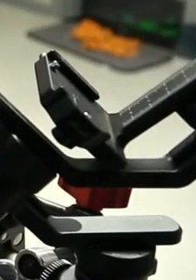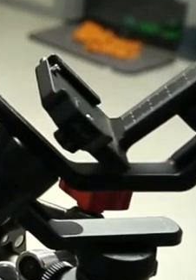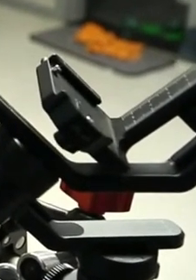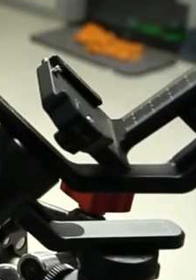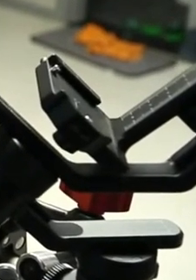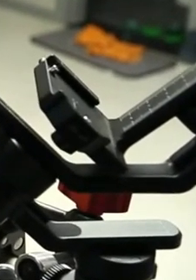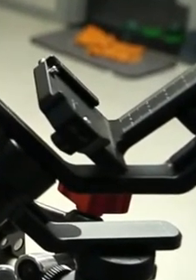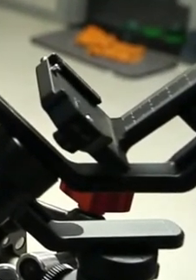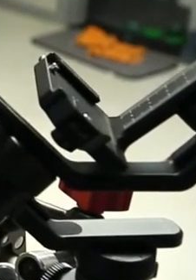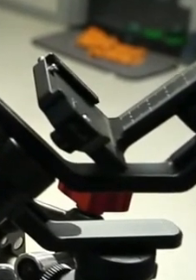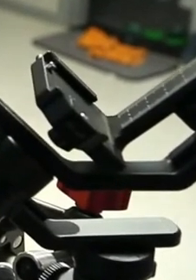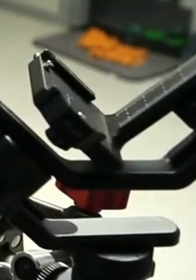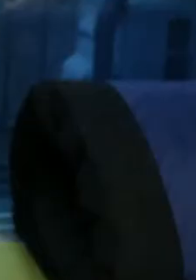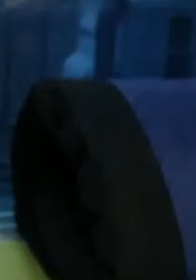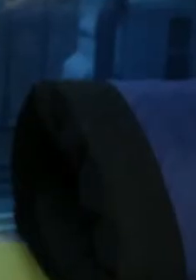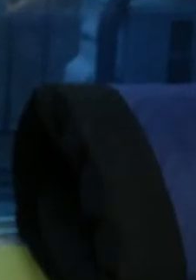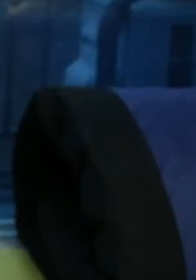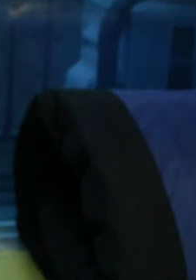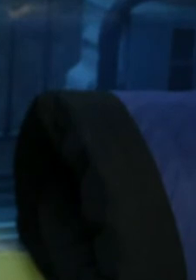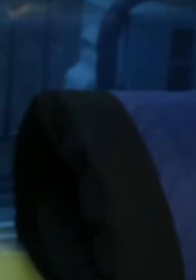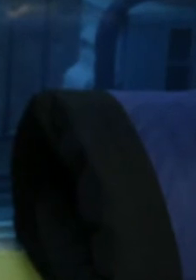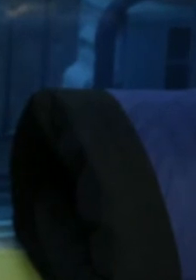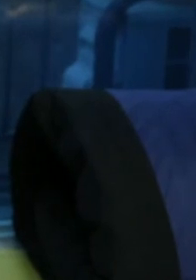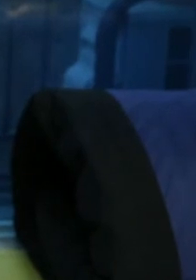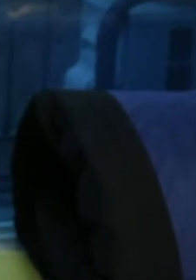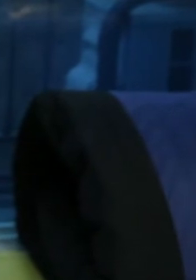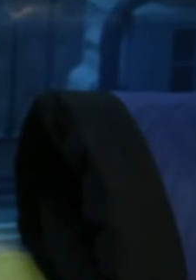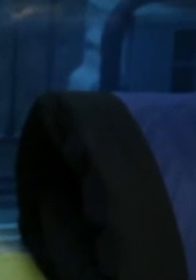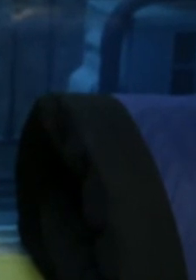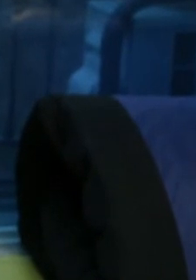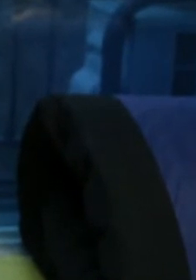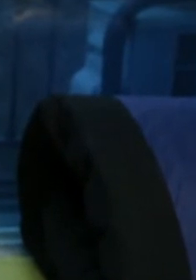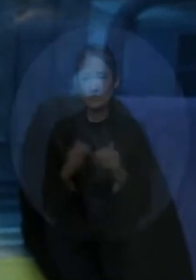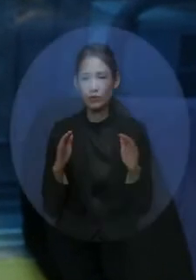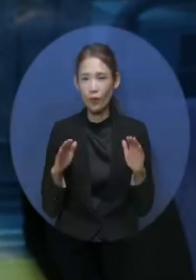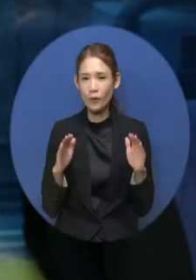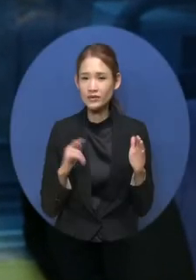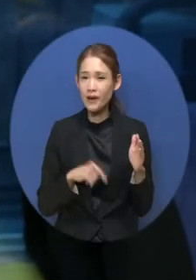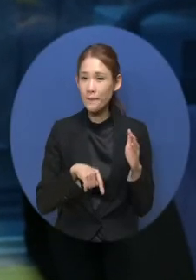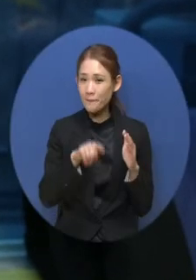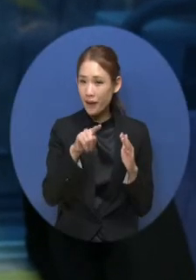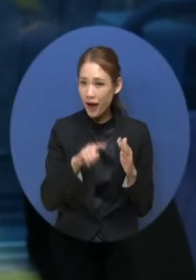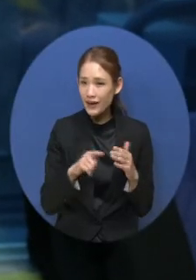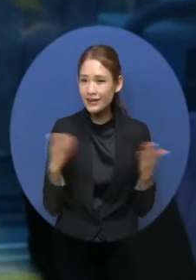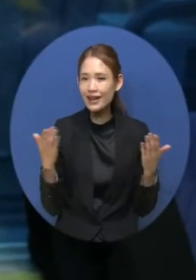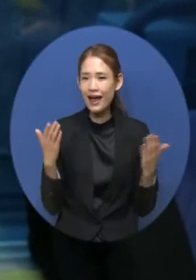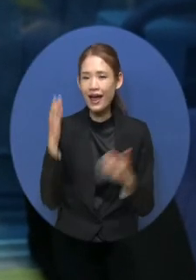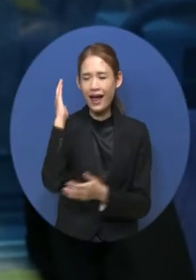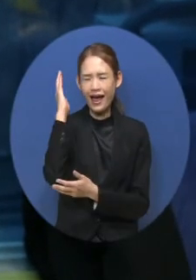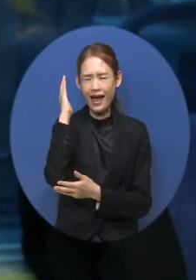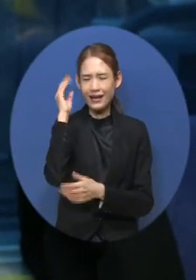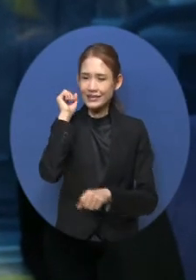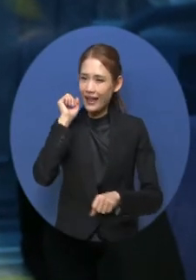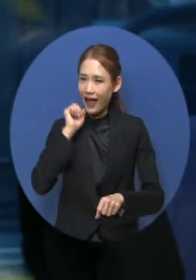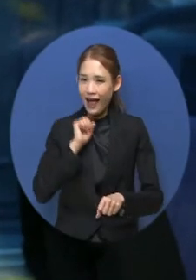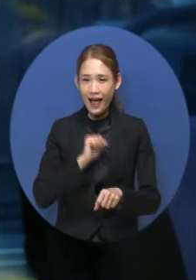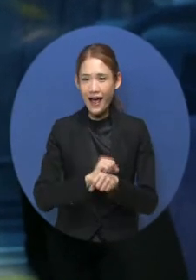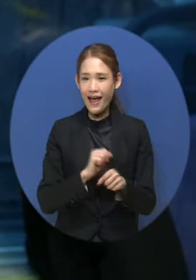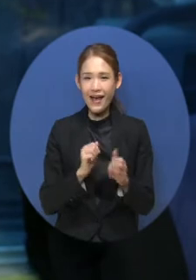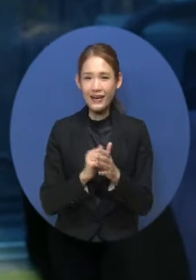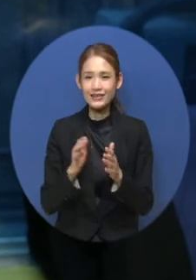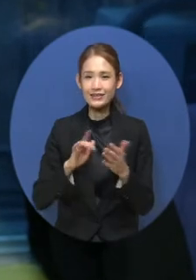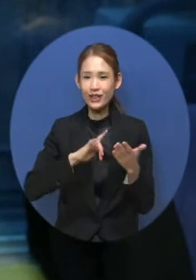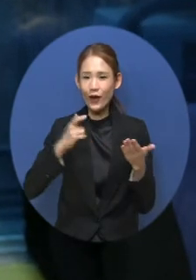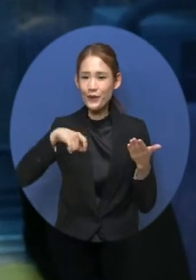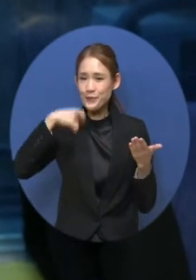땄거든. 그러니까 땄겠지. 그러니까 땄나 봐. 이제 오늘 밖에서 하루 종일 강의 촬영하시잖아요. 그래서 이제 집에서 저녁 식사